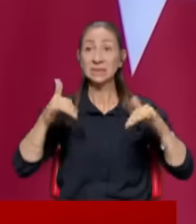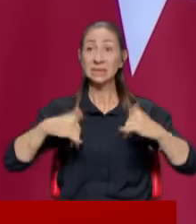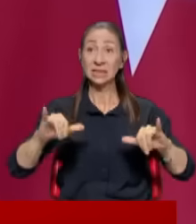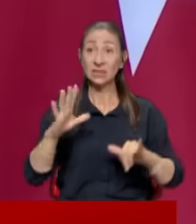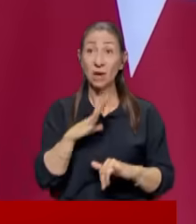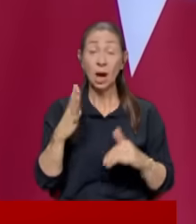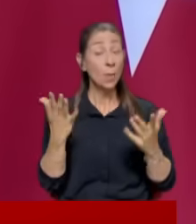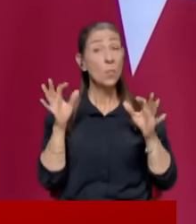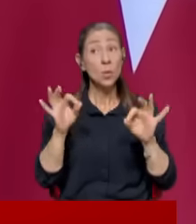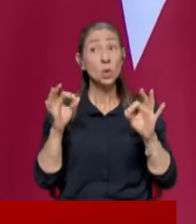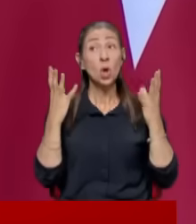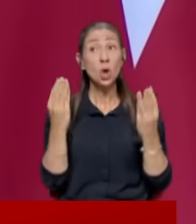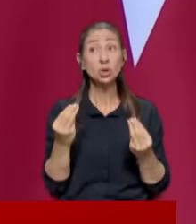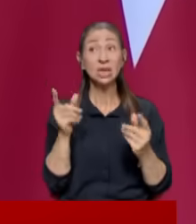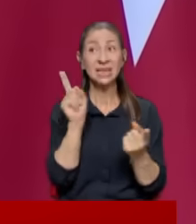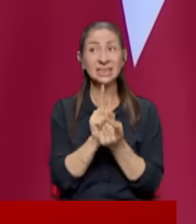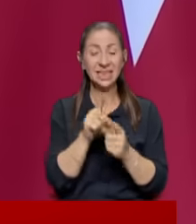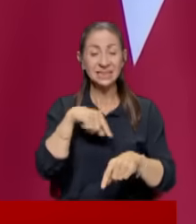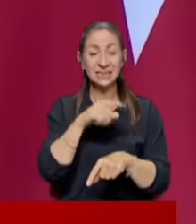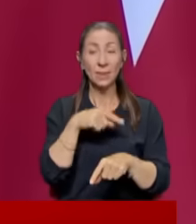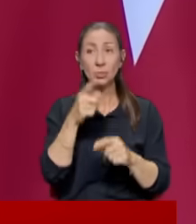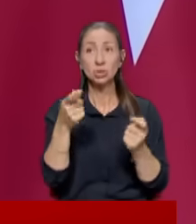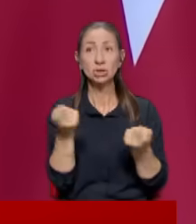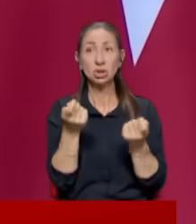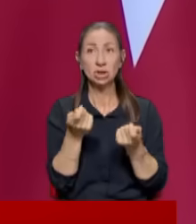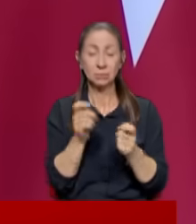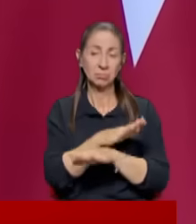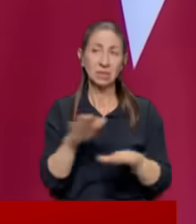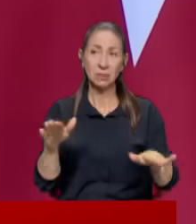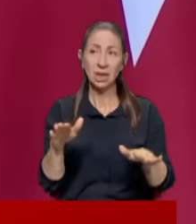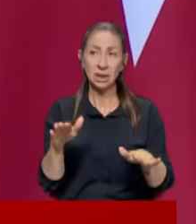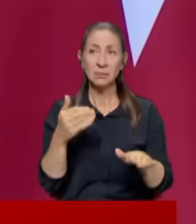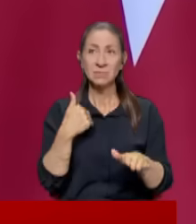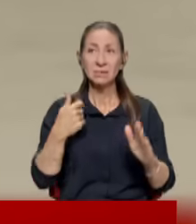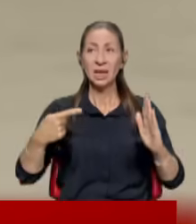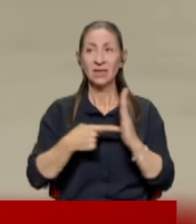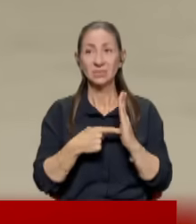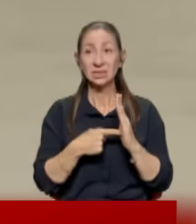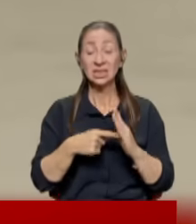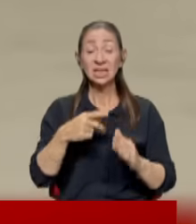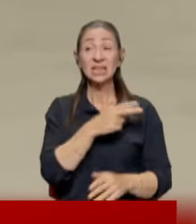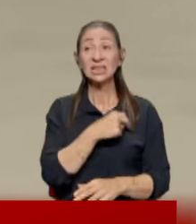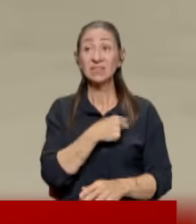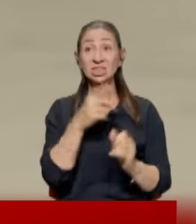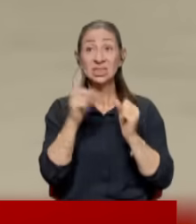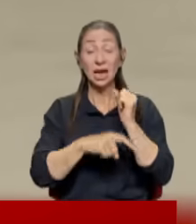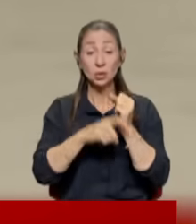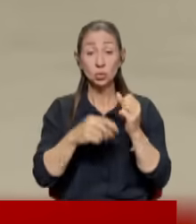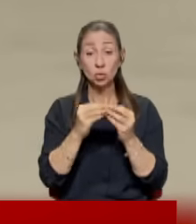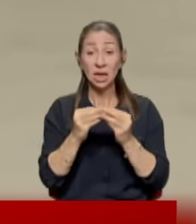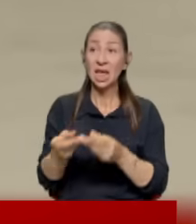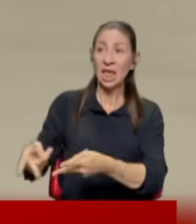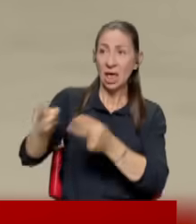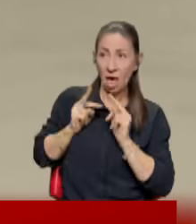var. Ama mümkün olduğu kadar kısa zamanda bu işi bitirmek bizim hedefimiz. İsveç terör suçlularının